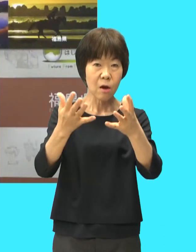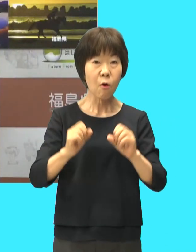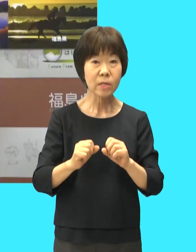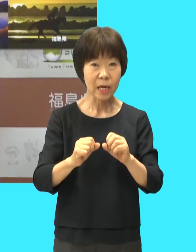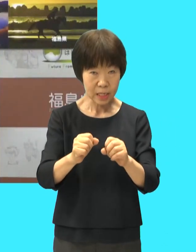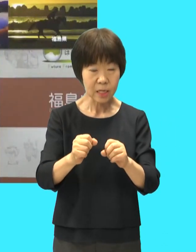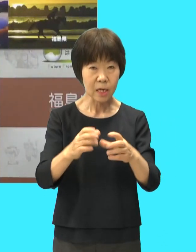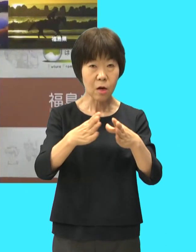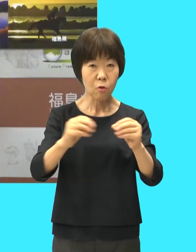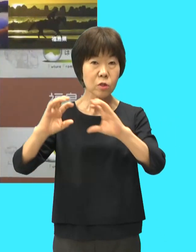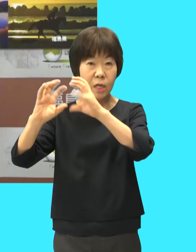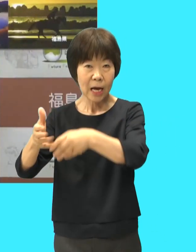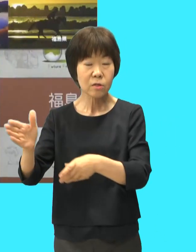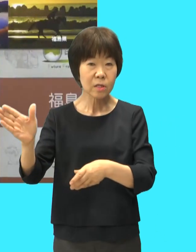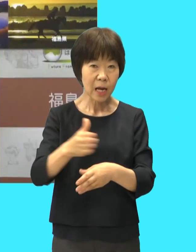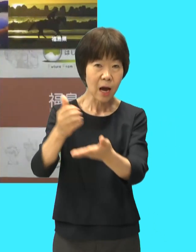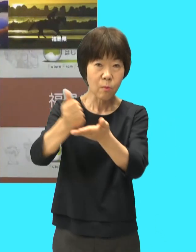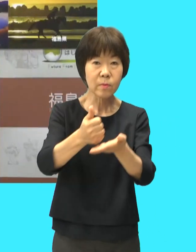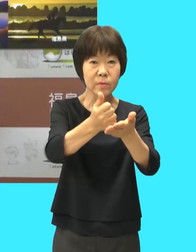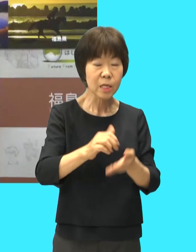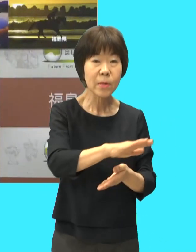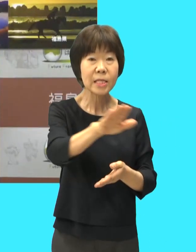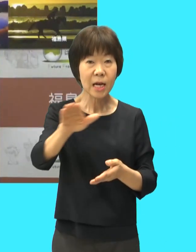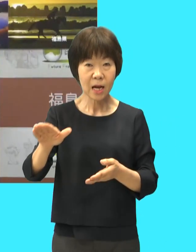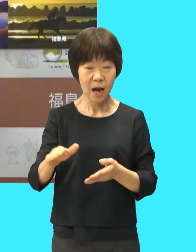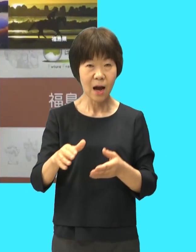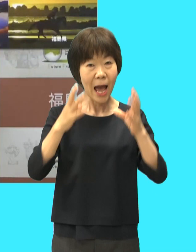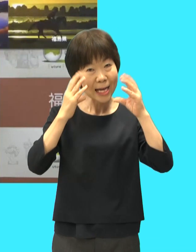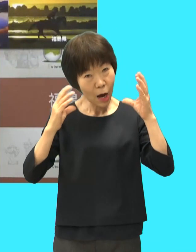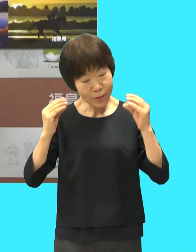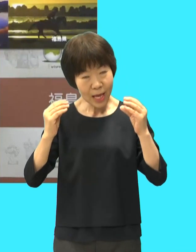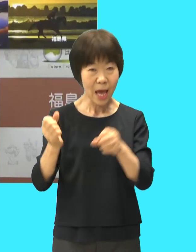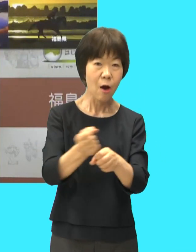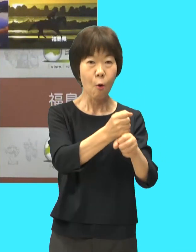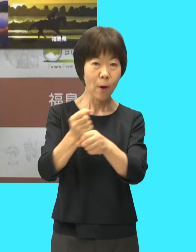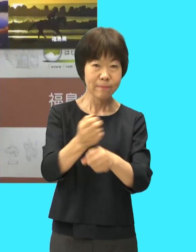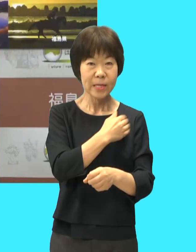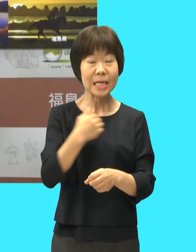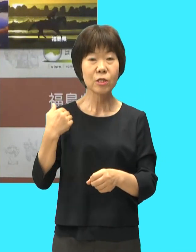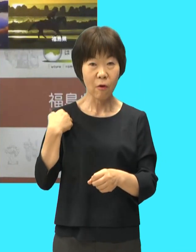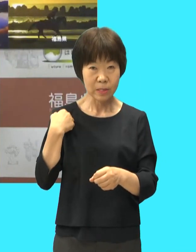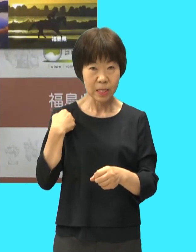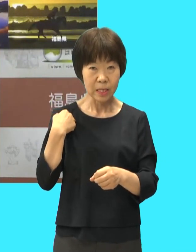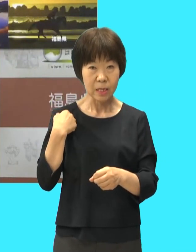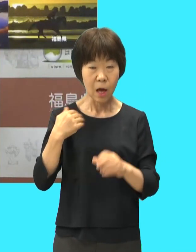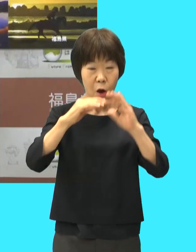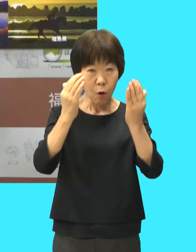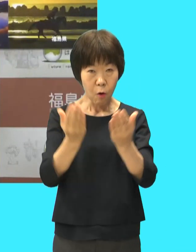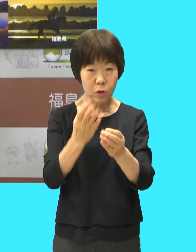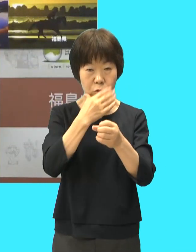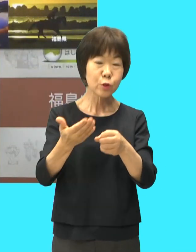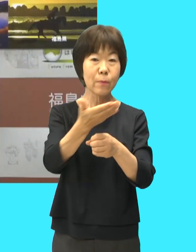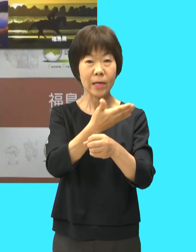に国内外から来県される皆さんが笑顔で応援することができるようオール福島で